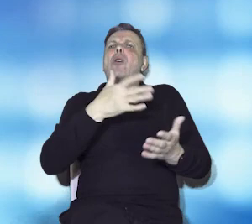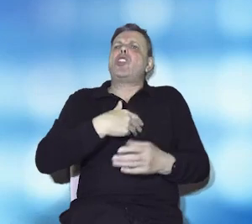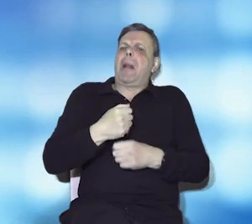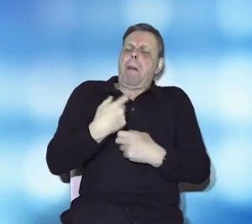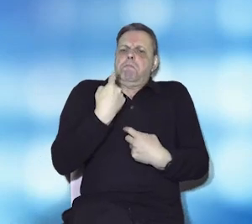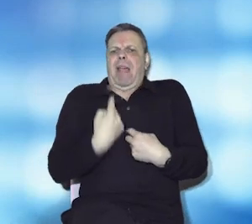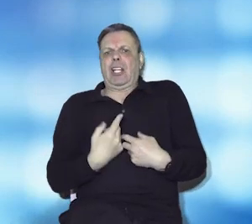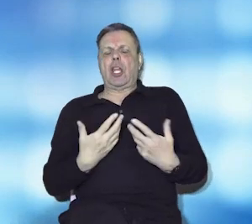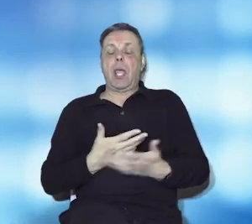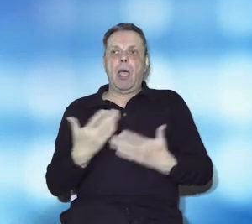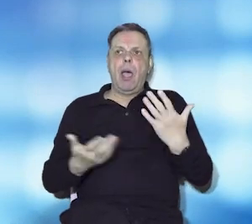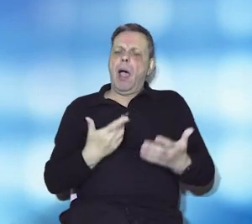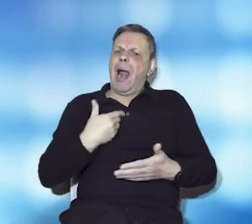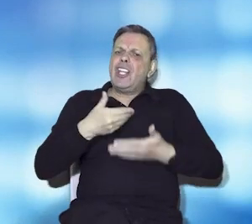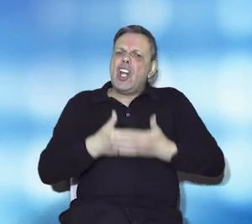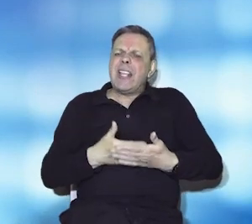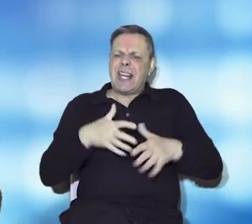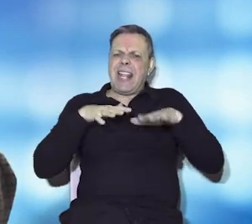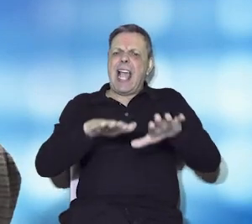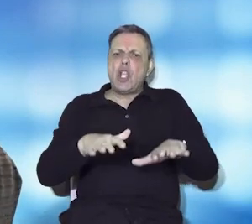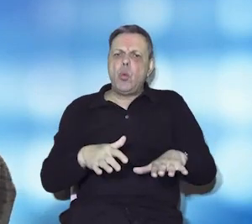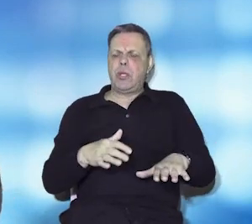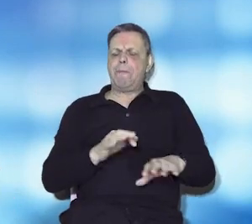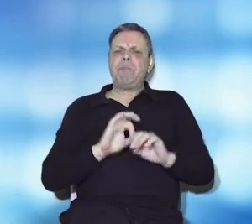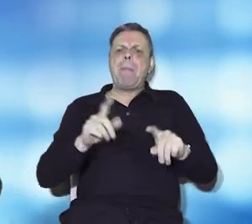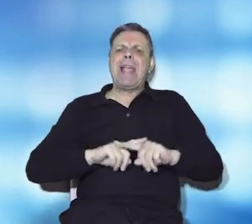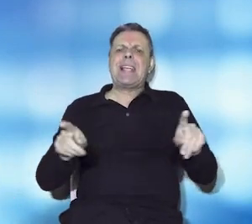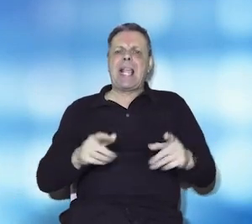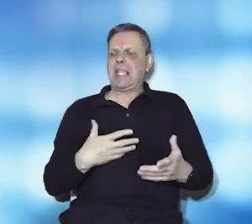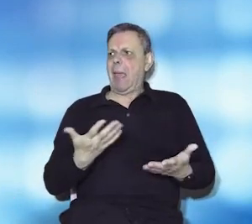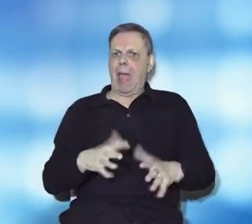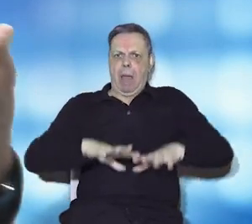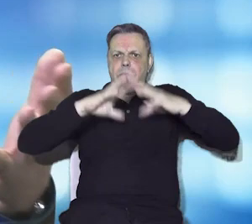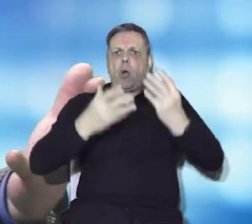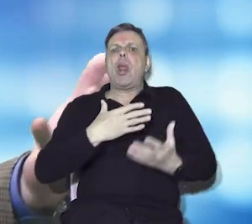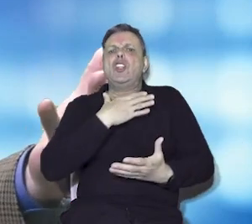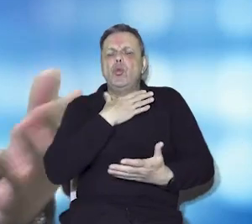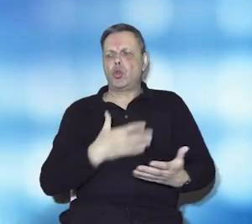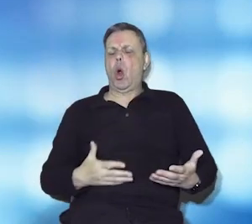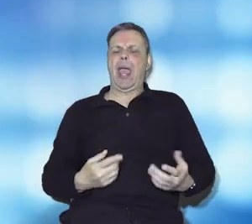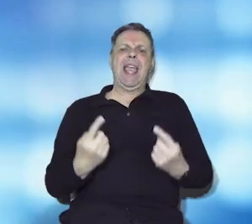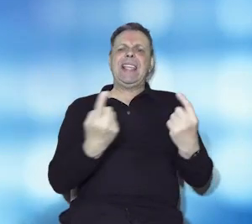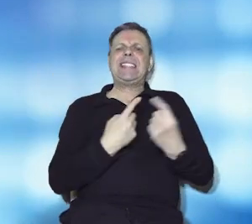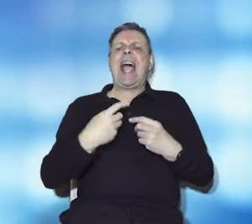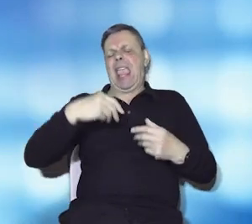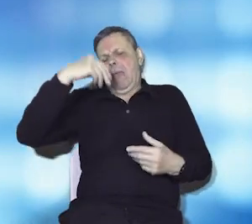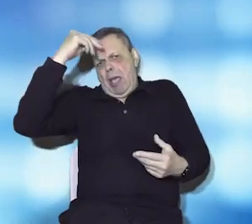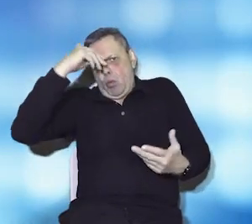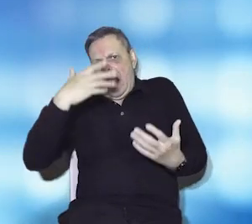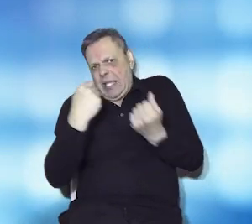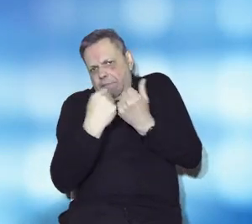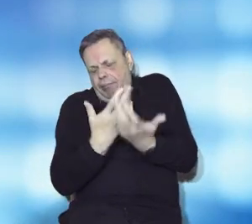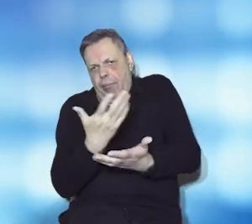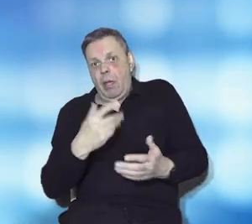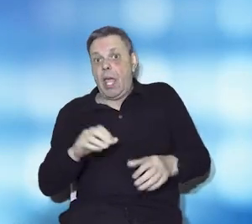se da nas ljudi sa, bez razlike na količinu škole, na stanje edukacije, iznenade